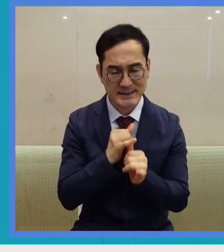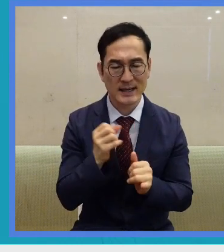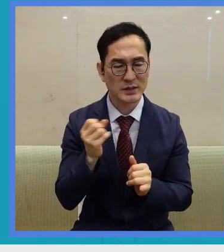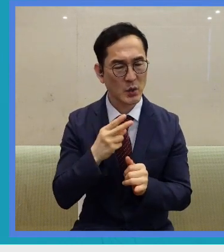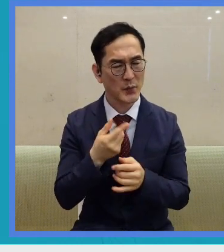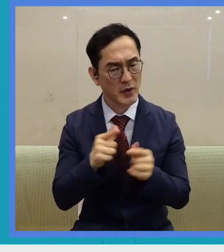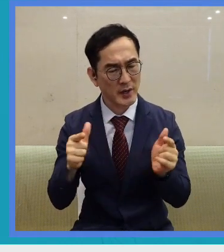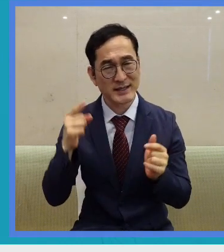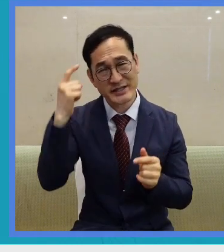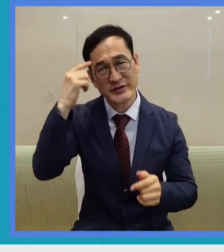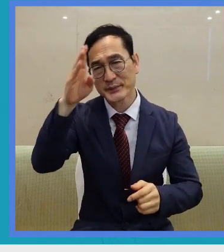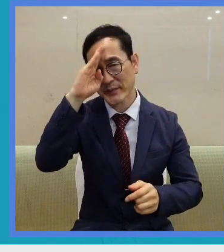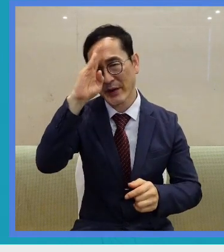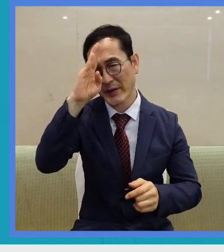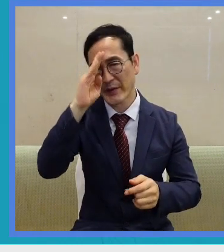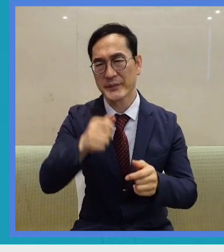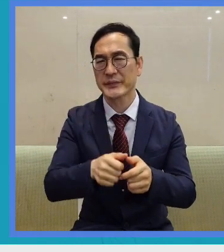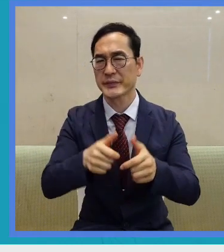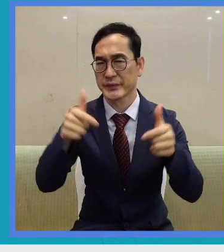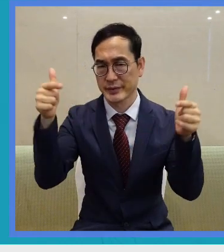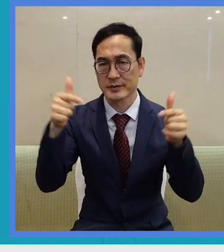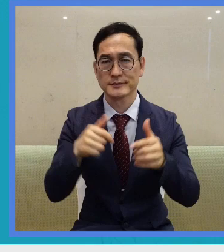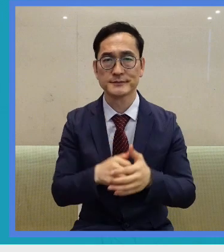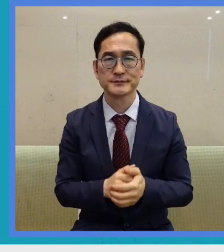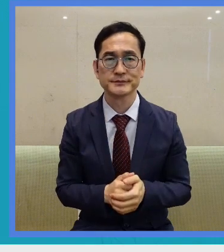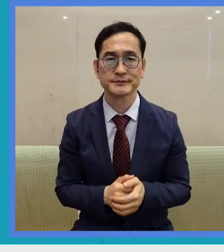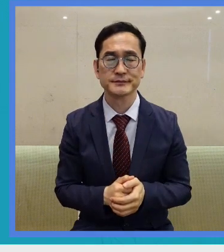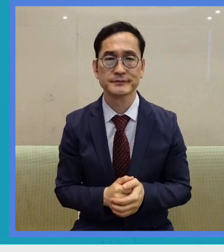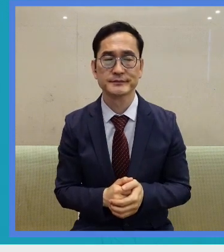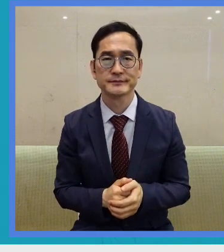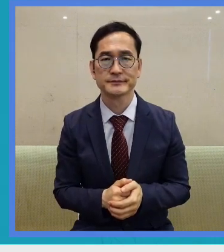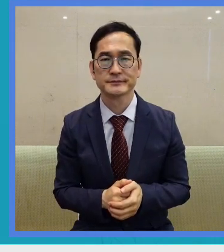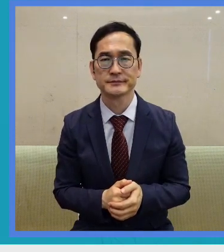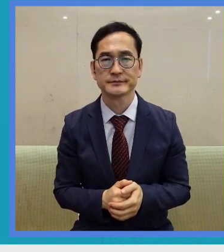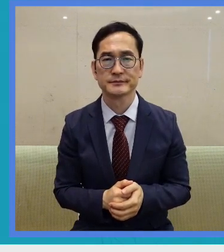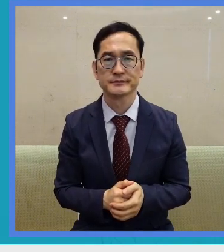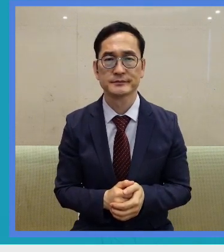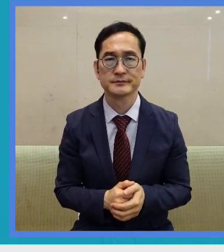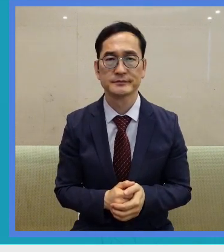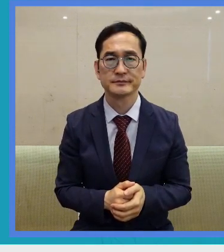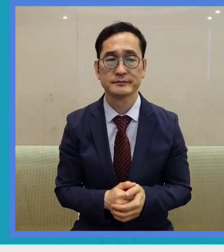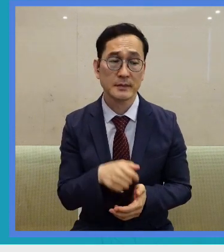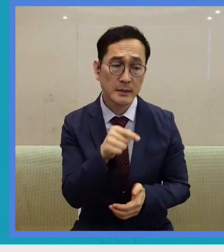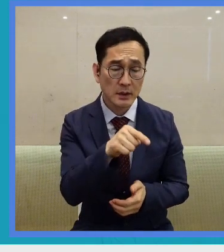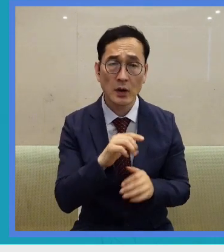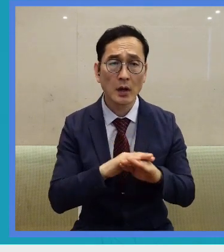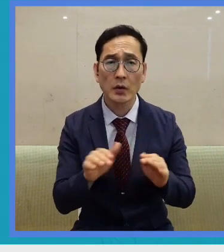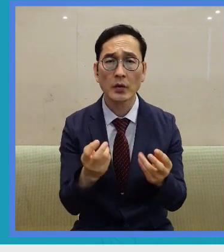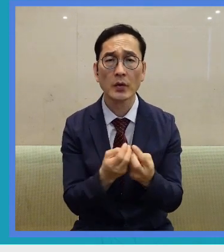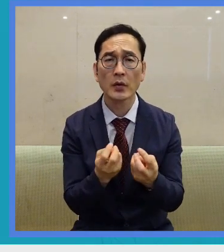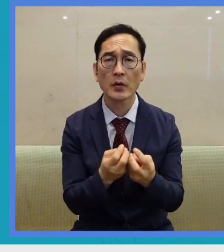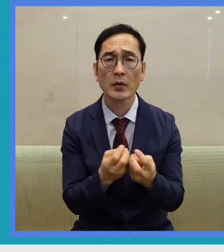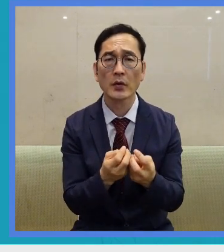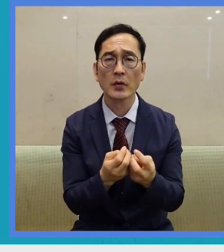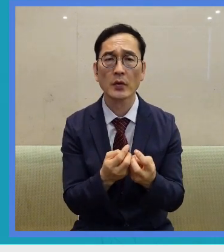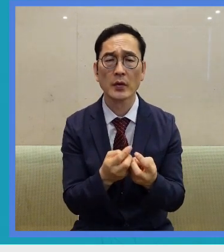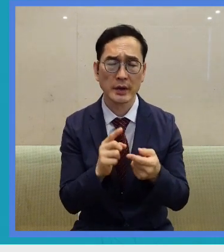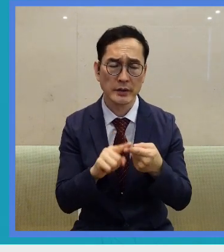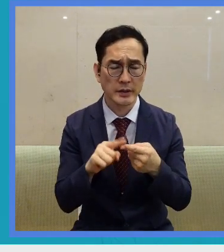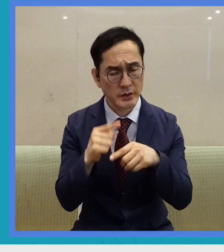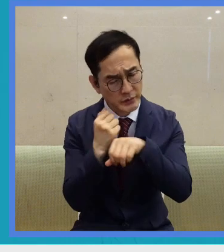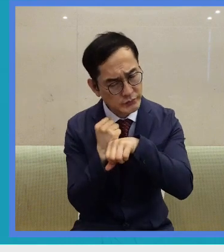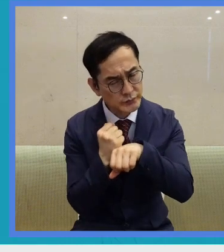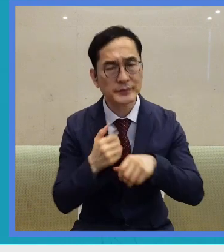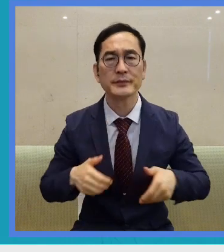훨씬 높아진다라고 이야기를 해서 이런 경험을 한 아이들을 어떻게 우리가 그러면은 대처할 것인가에 대한 논의는 같이